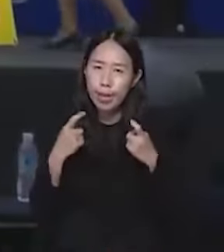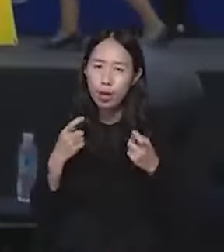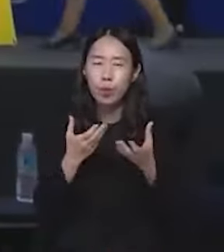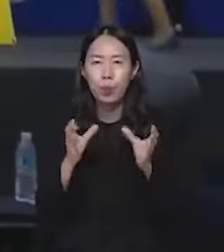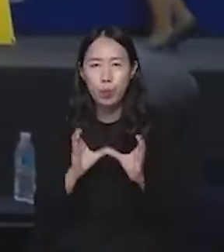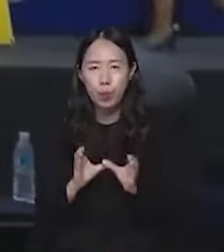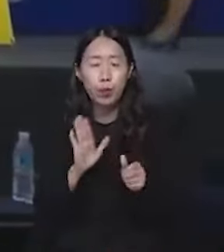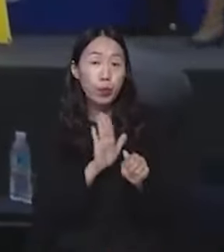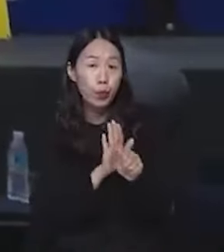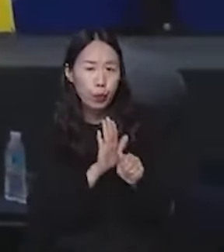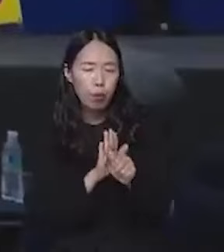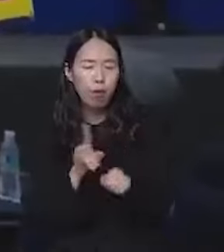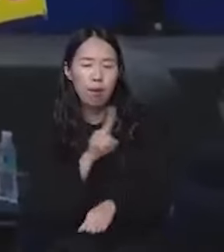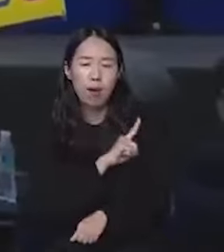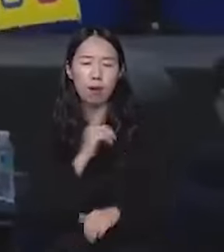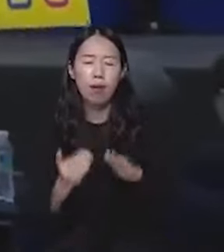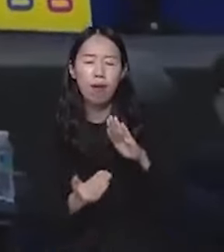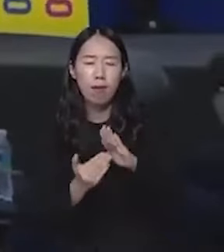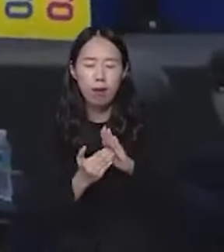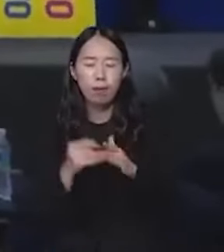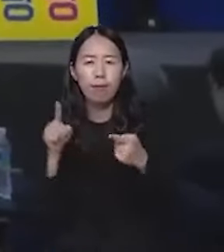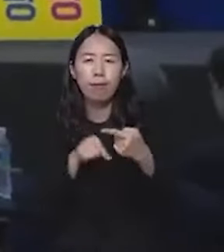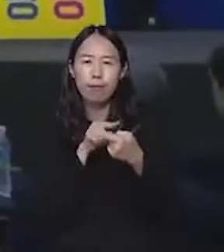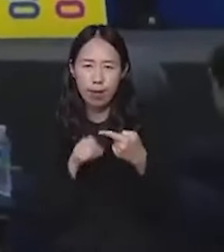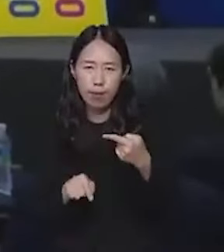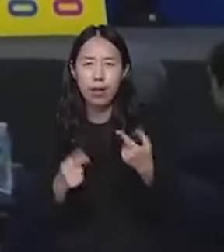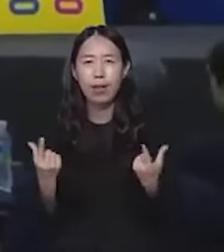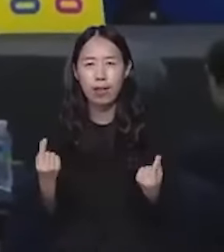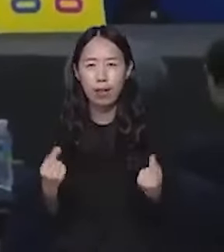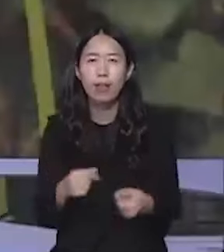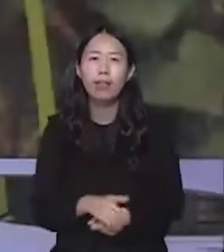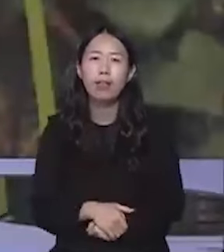최고의 권위 있는 정책 경영 대전입니다.